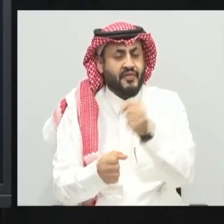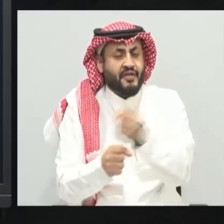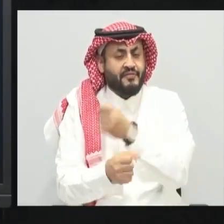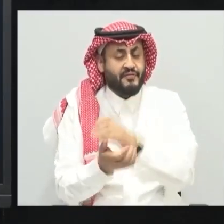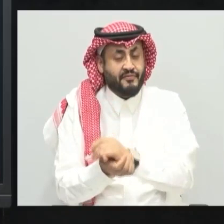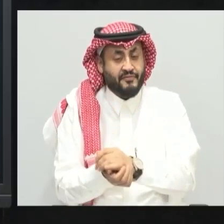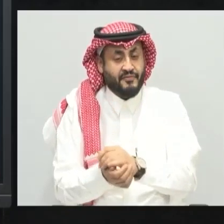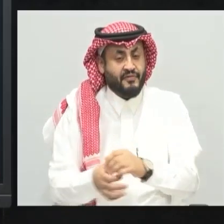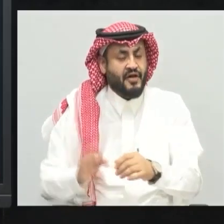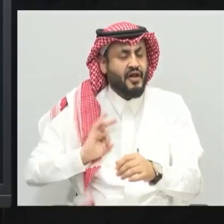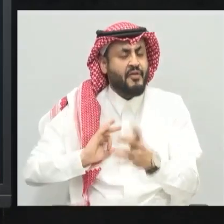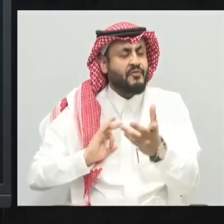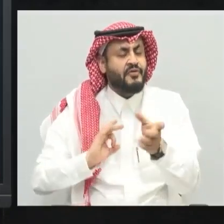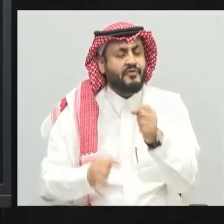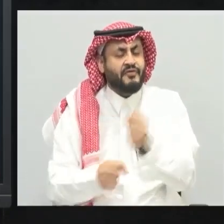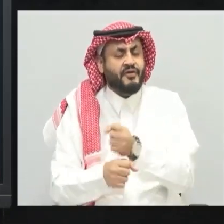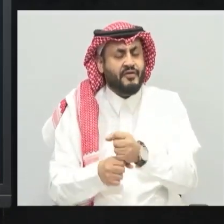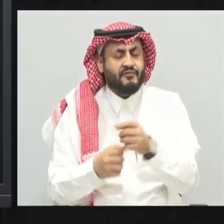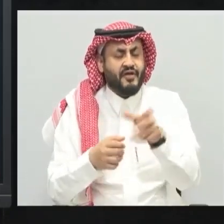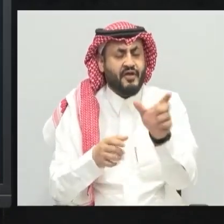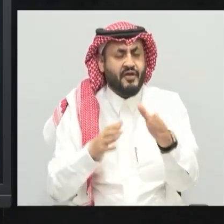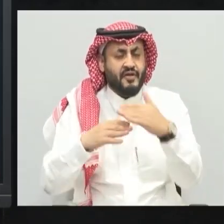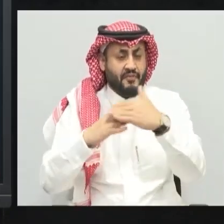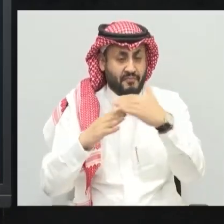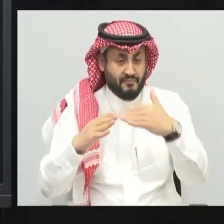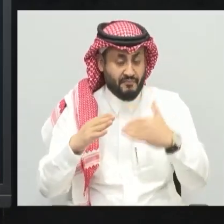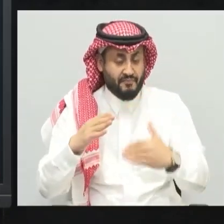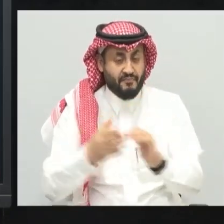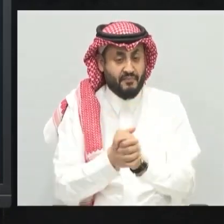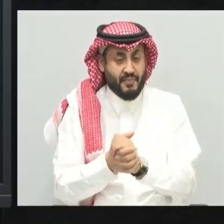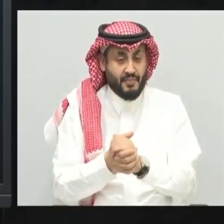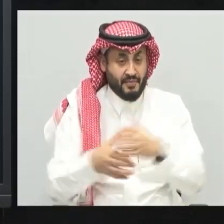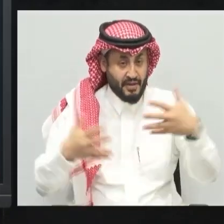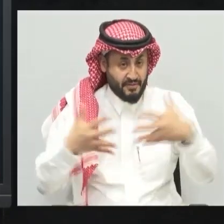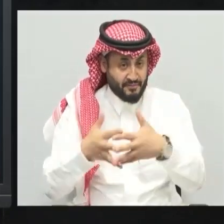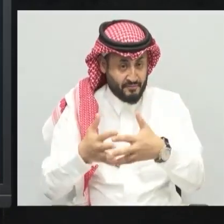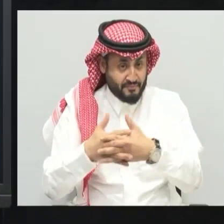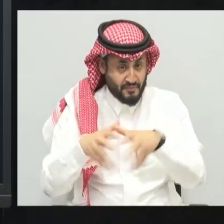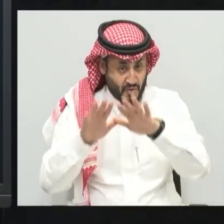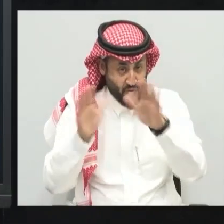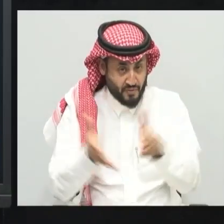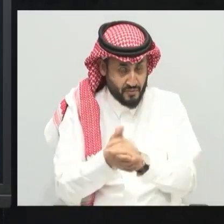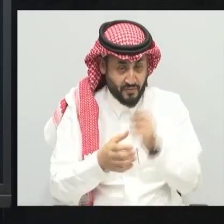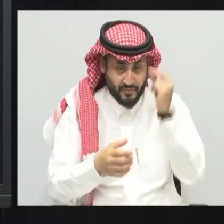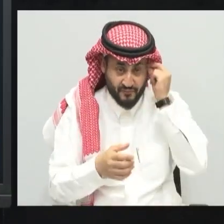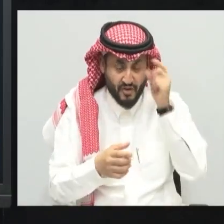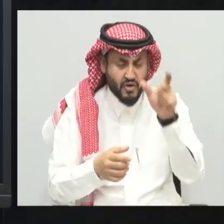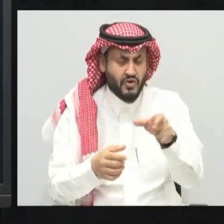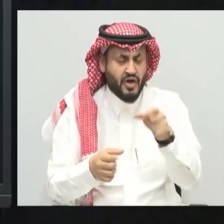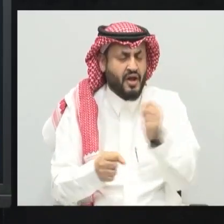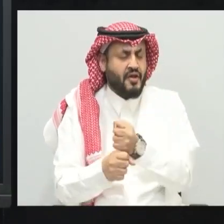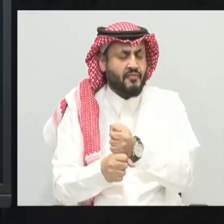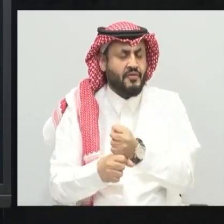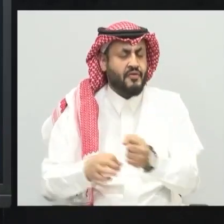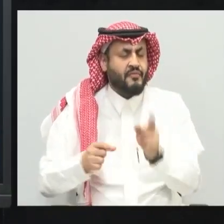وفق تفضيلاته في طريقه واليه العمل حينما تكتمل هذه سيجد ان الشخص يعمل في بيئه